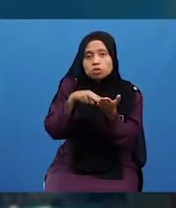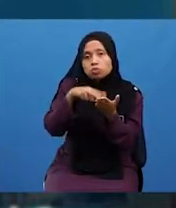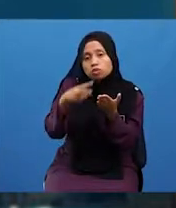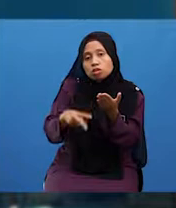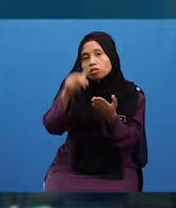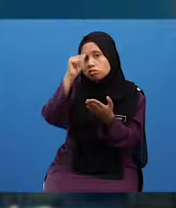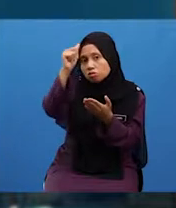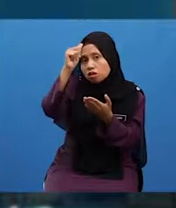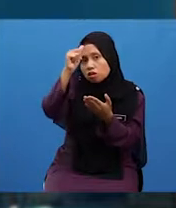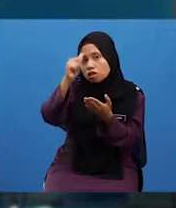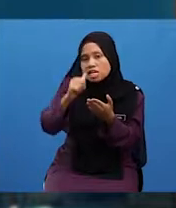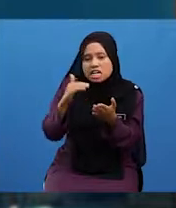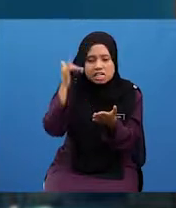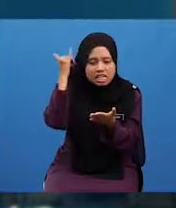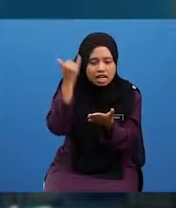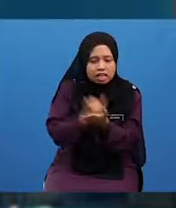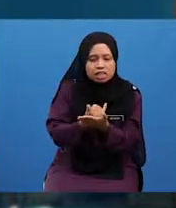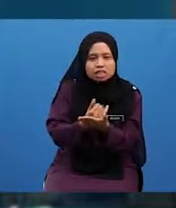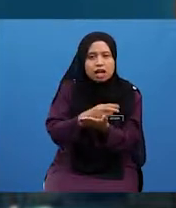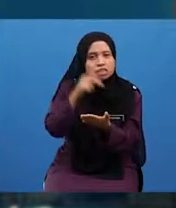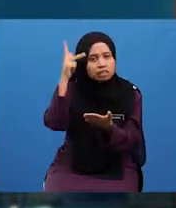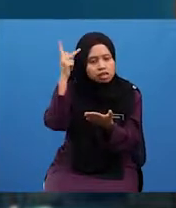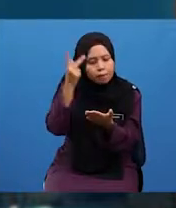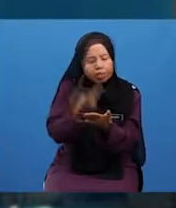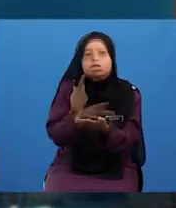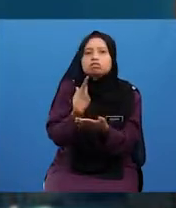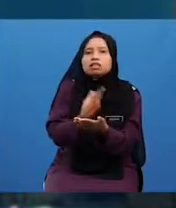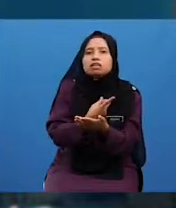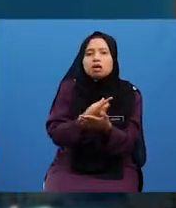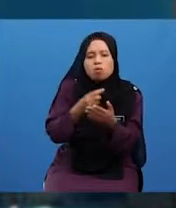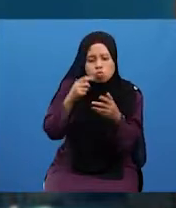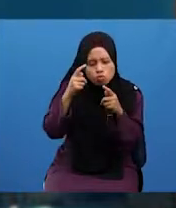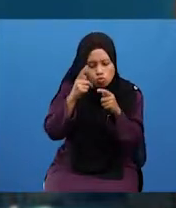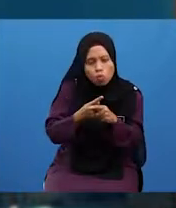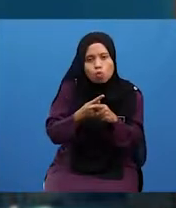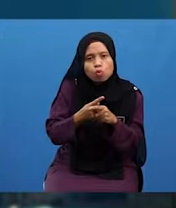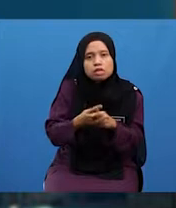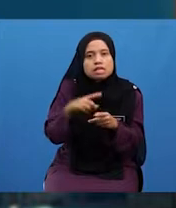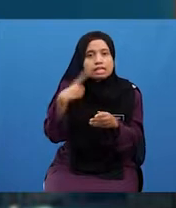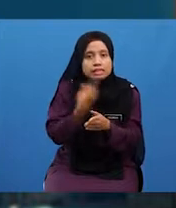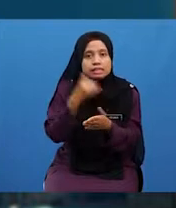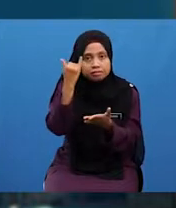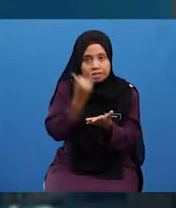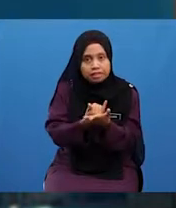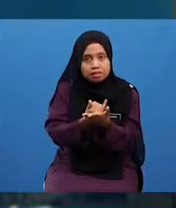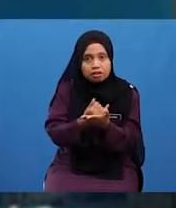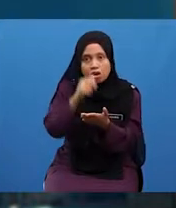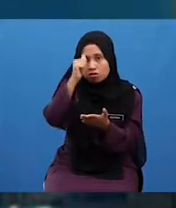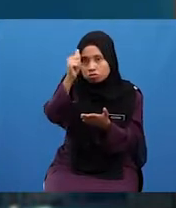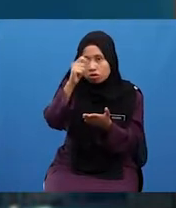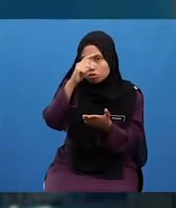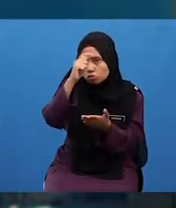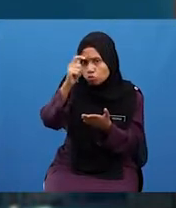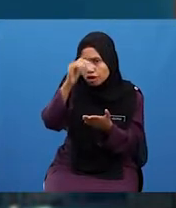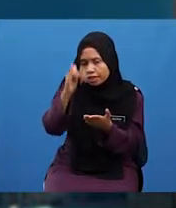SWT, keyakinan dan kepercayaan kita semakin kukuh. Kita yakin bahawa Allah